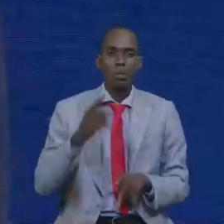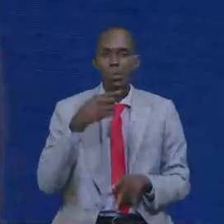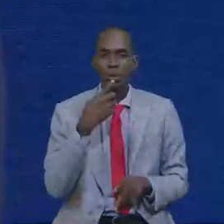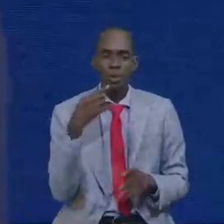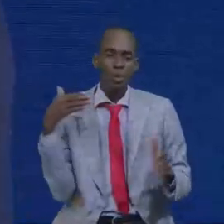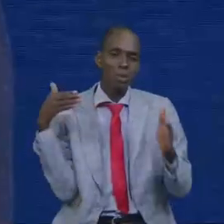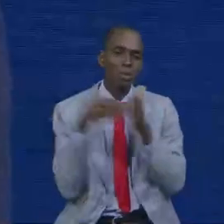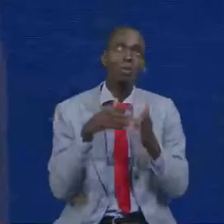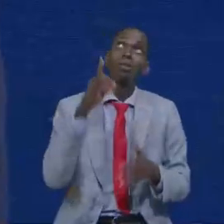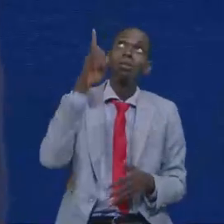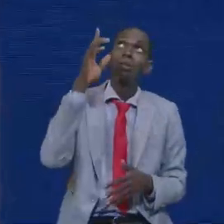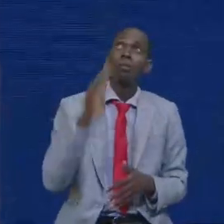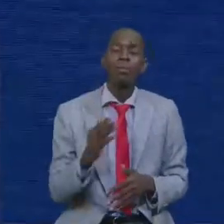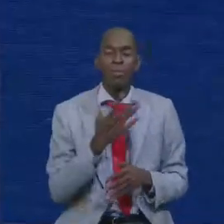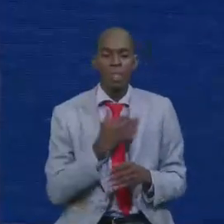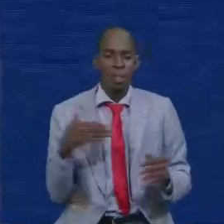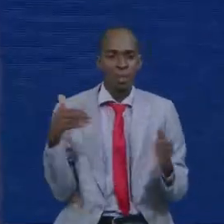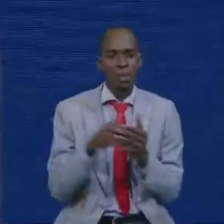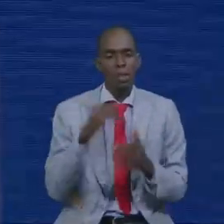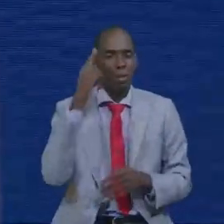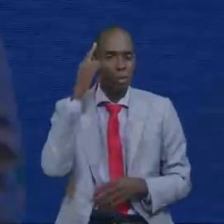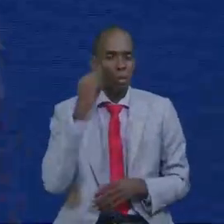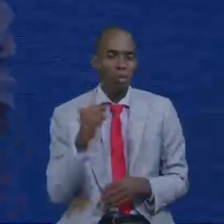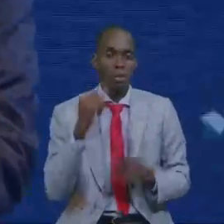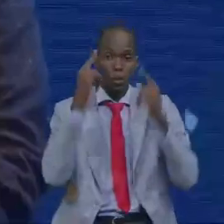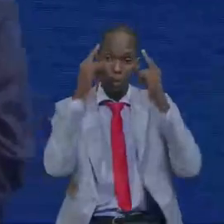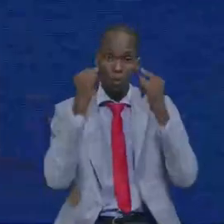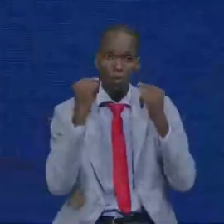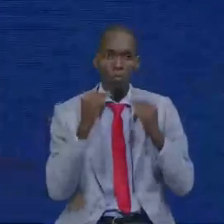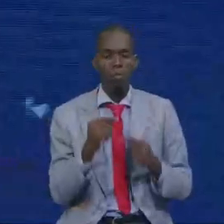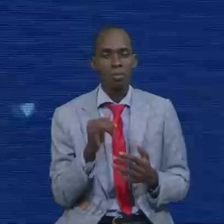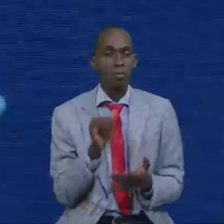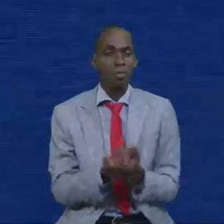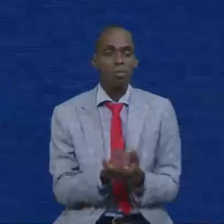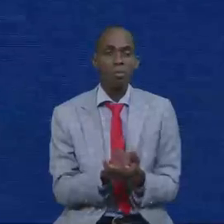Et parla contre Dieu et contre Moïse.